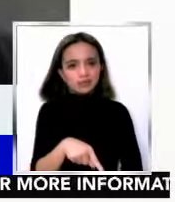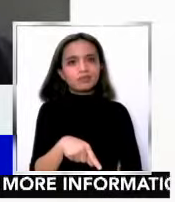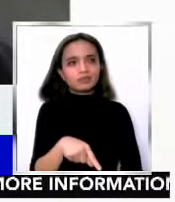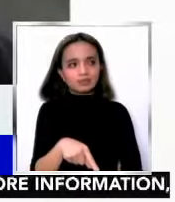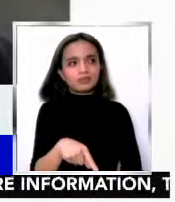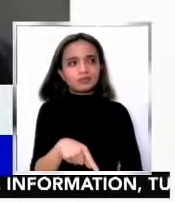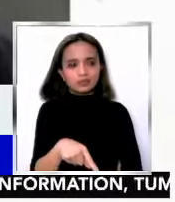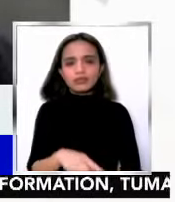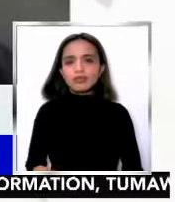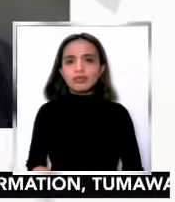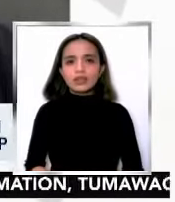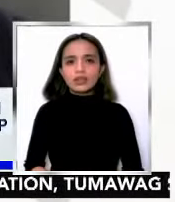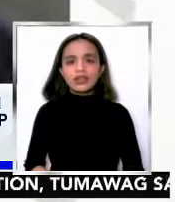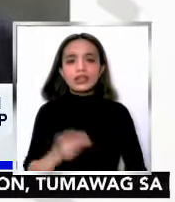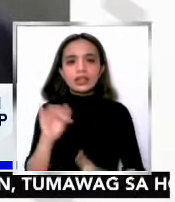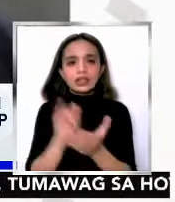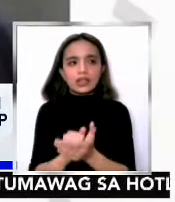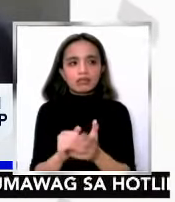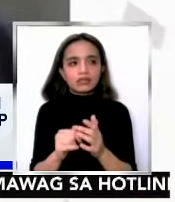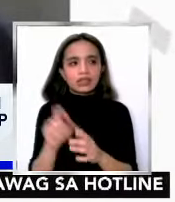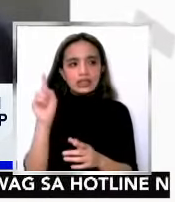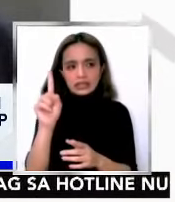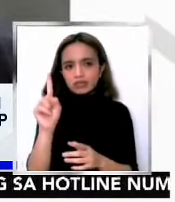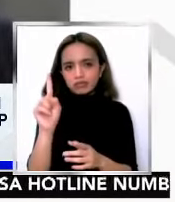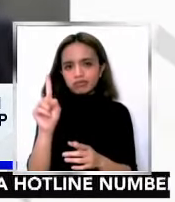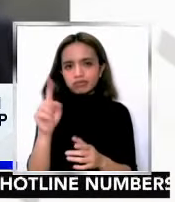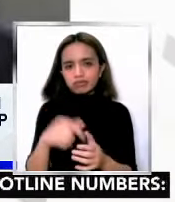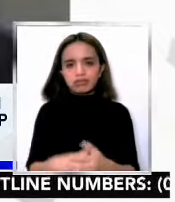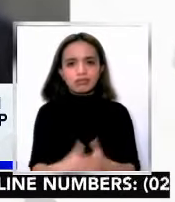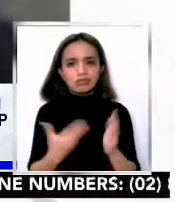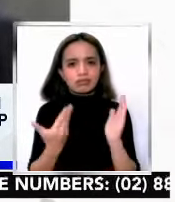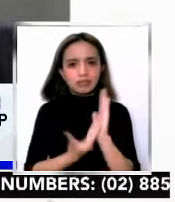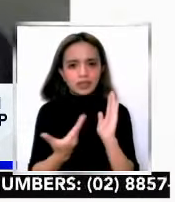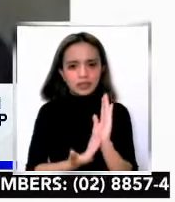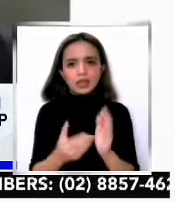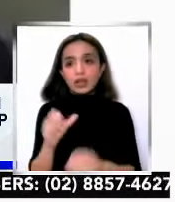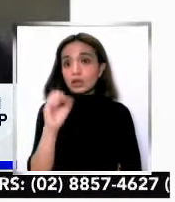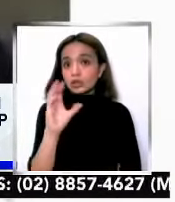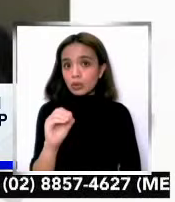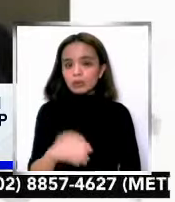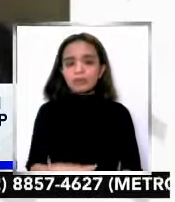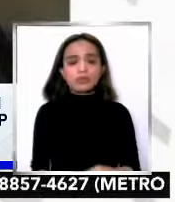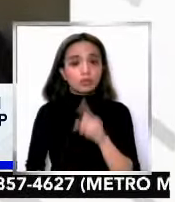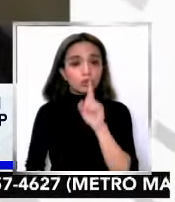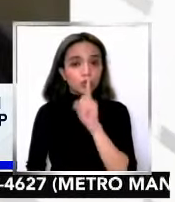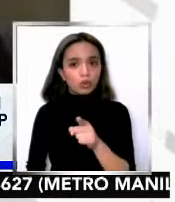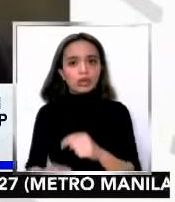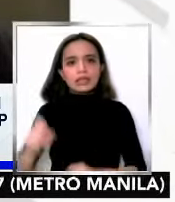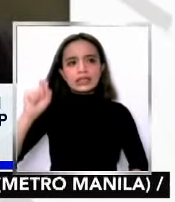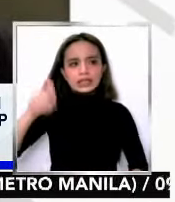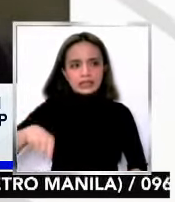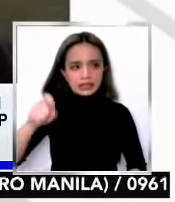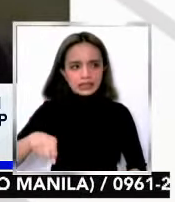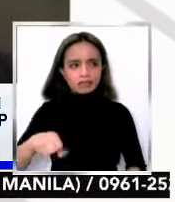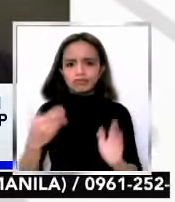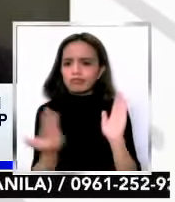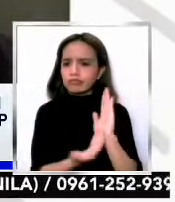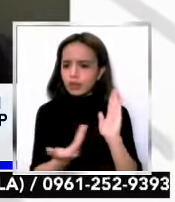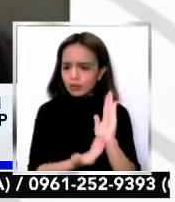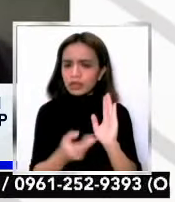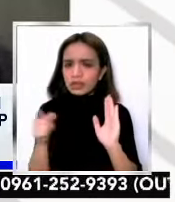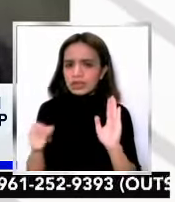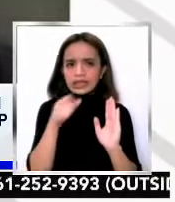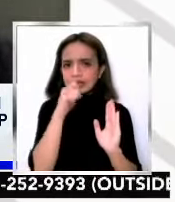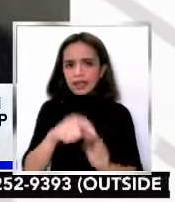And that's just the one ground. So basically, kailangan lang nila patunayan na hindi sila